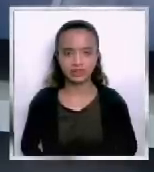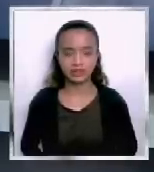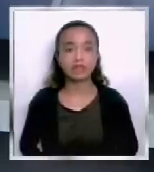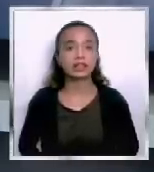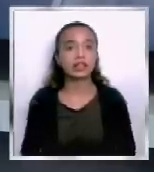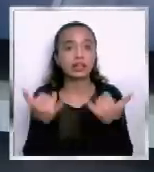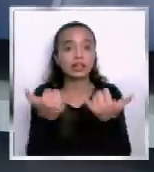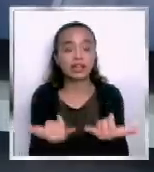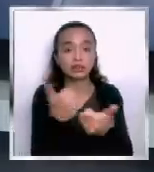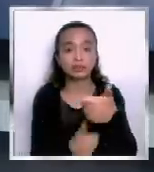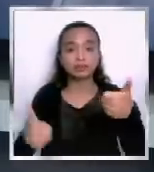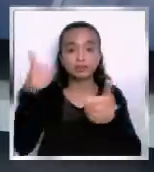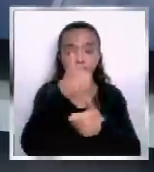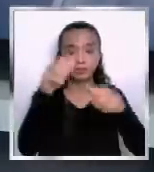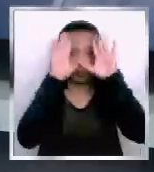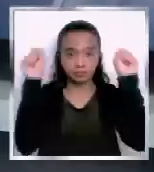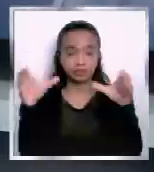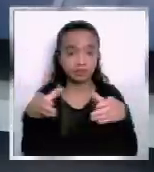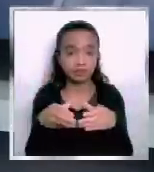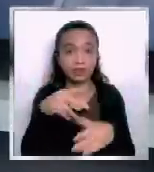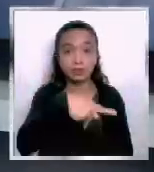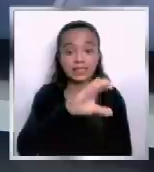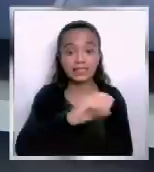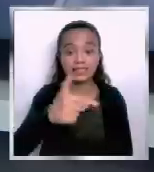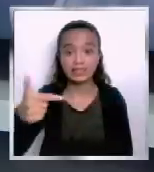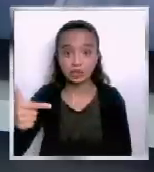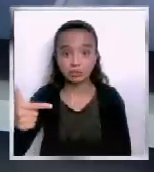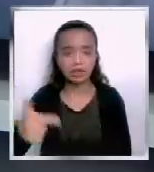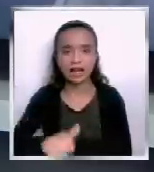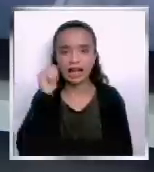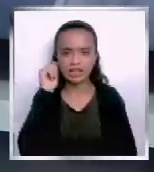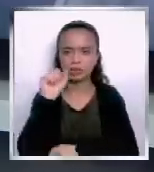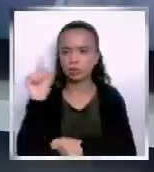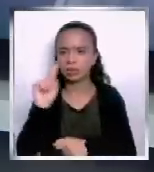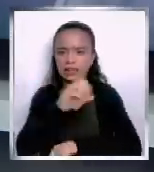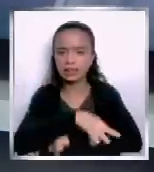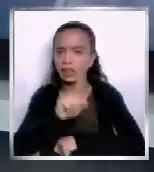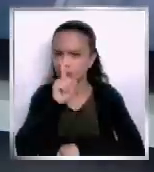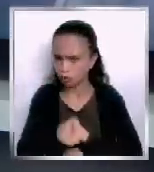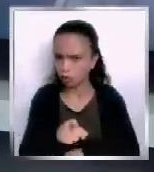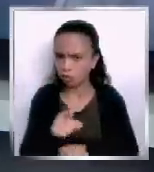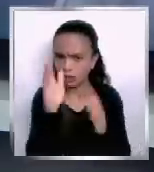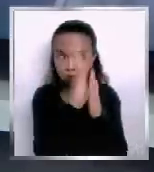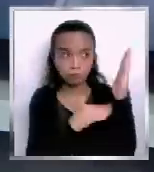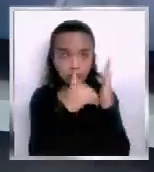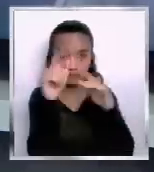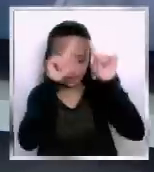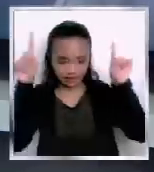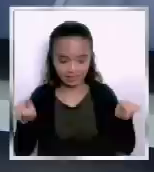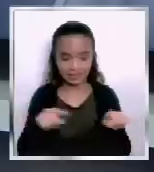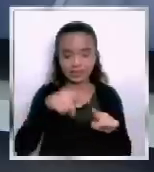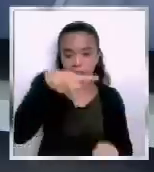kasalukuyang chairman ng Presidential Commission on Good Government kung ang nawawalang obra ni Picasso nga ba ang nahagip sa litrato nung bumisita